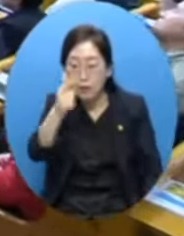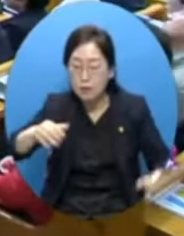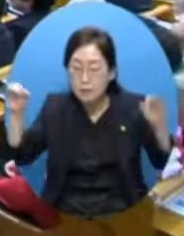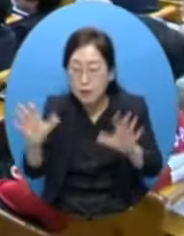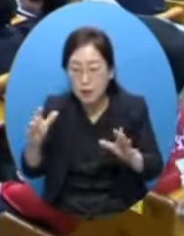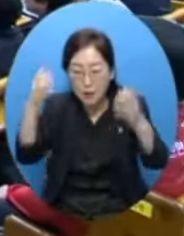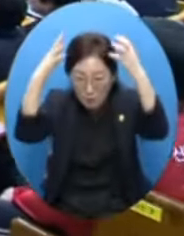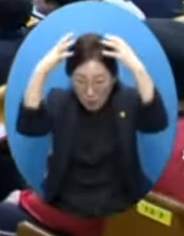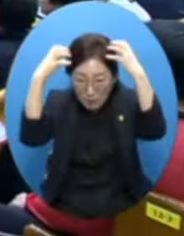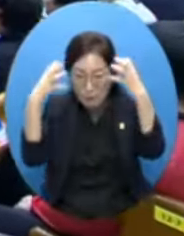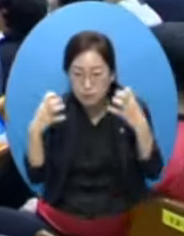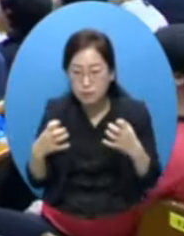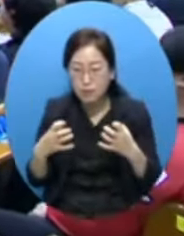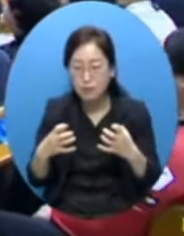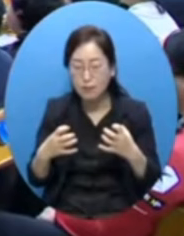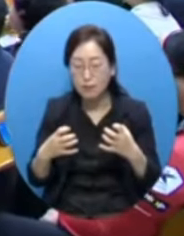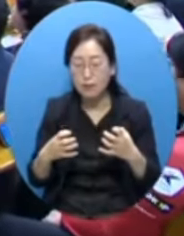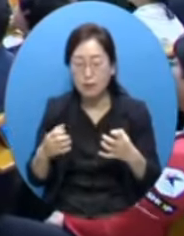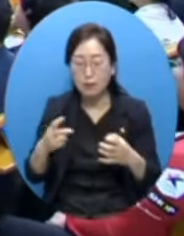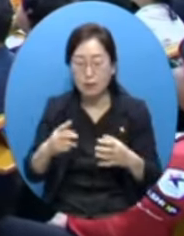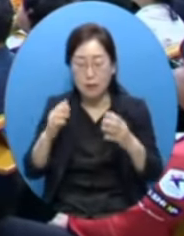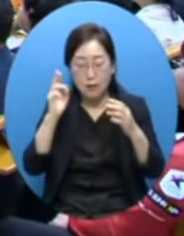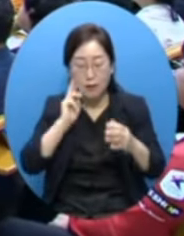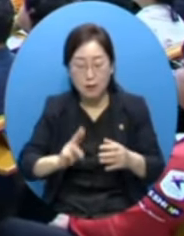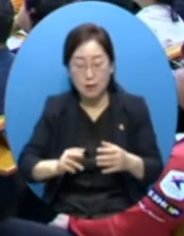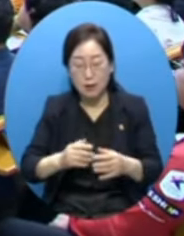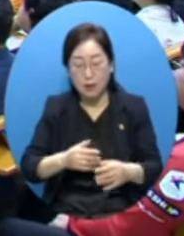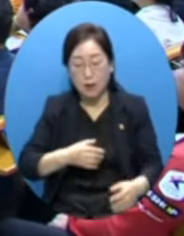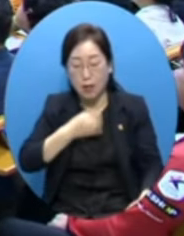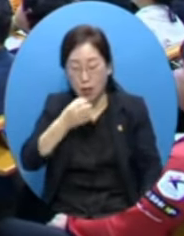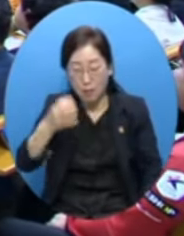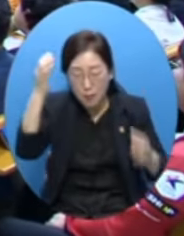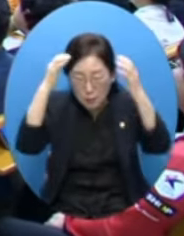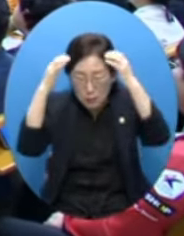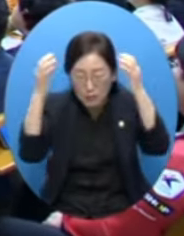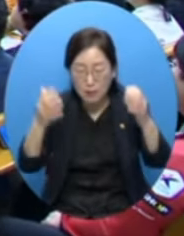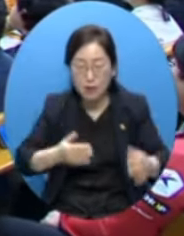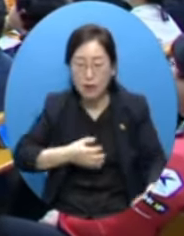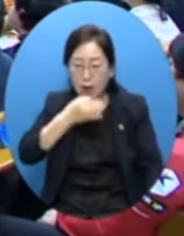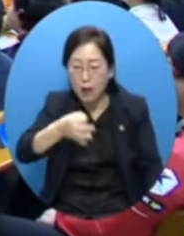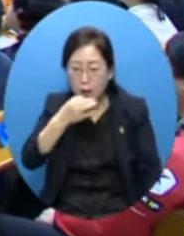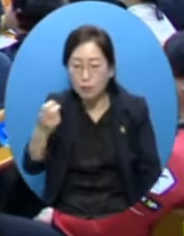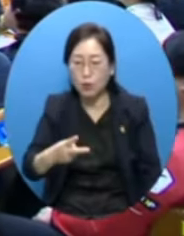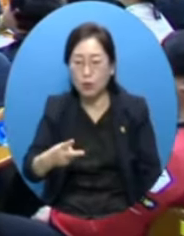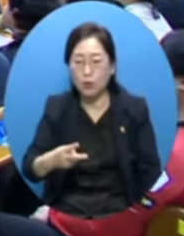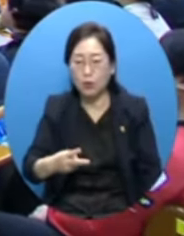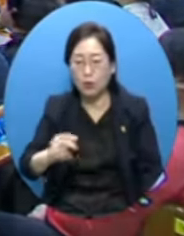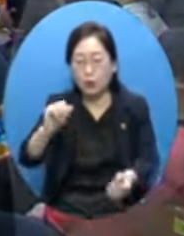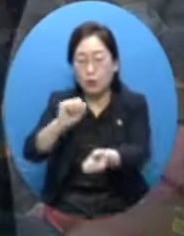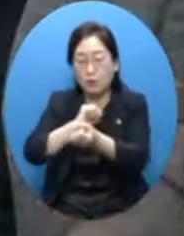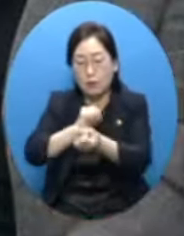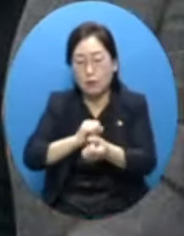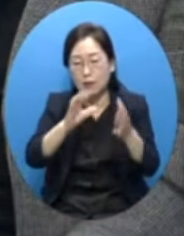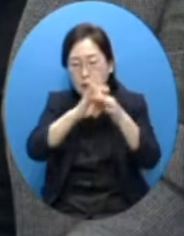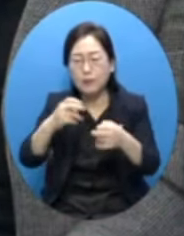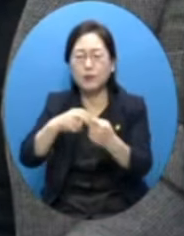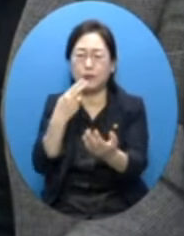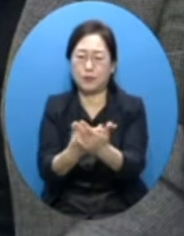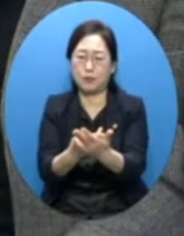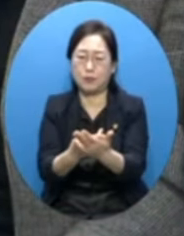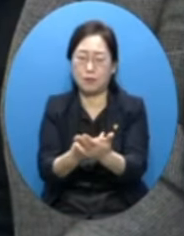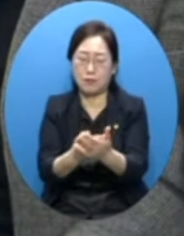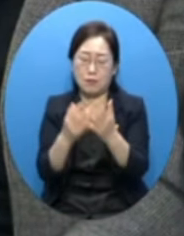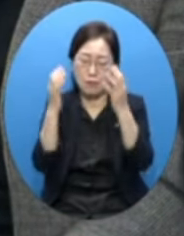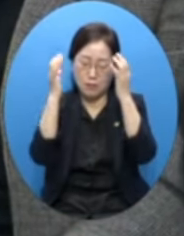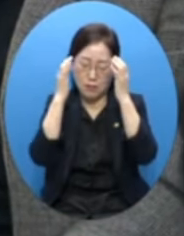빠졌습니다. 심한 구토, 주사 쇼크, 감염으로 인한 입원도로 계속 고통스러웠습니다.